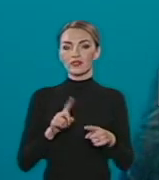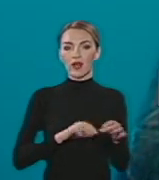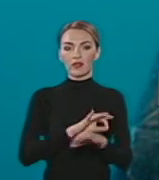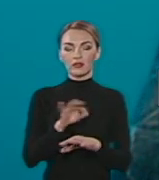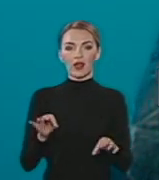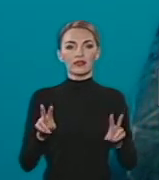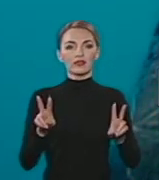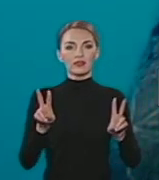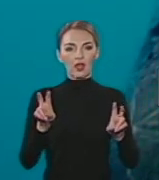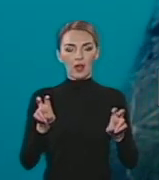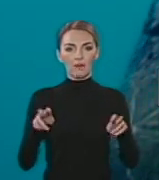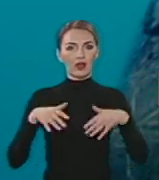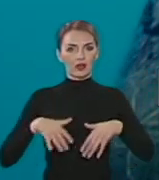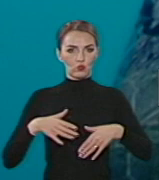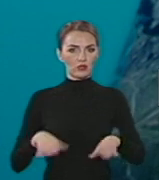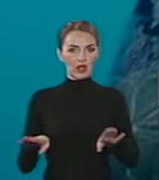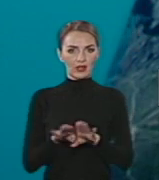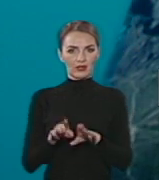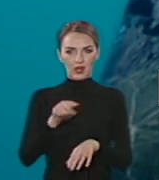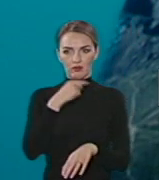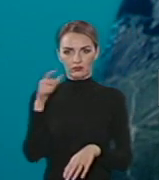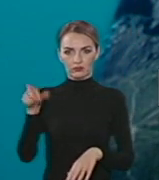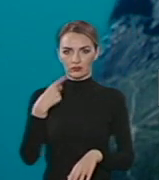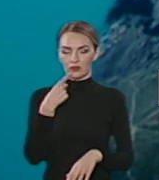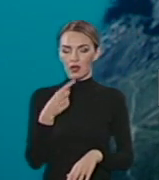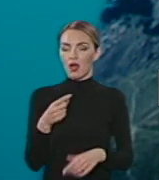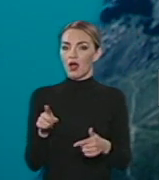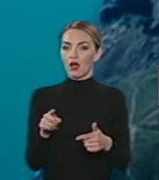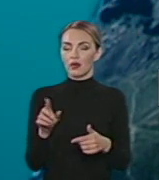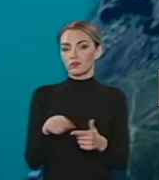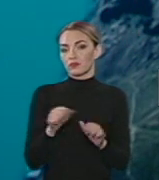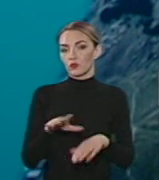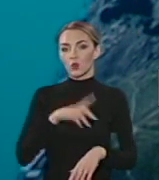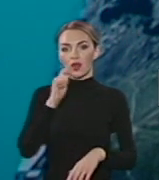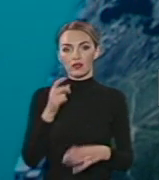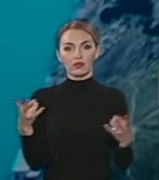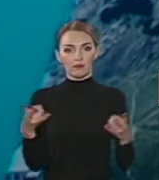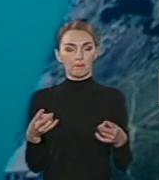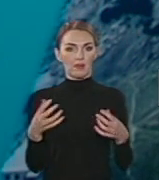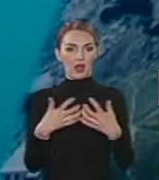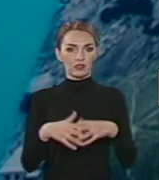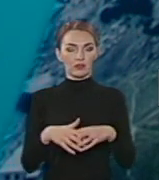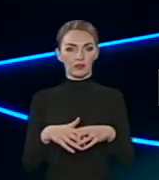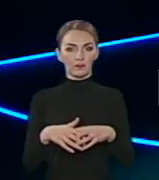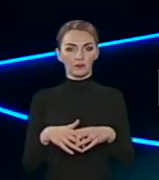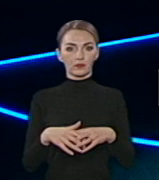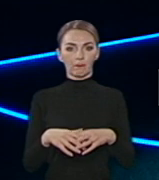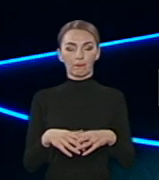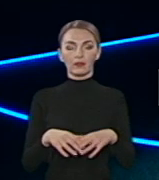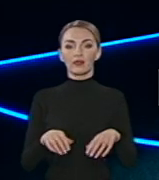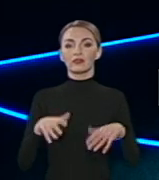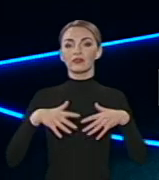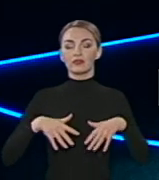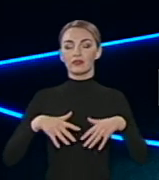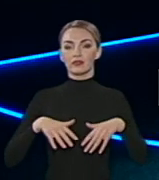закрита. Це російська тактика, добре, але чи Україні не варто розробити для себе той самий механізм, що тема Криму закрита, він є окупований,